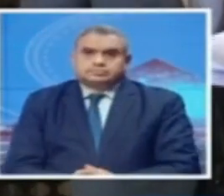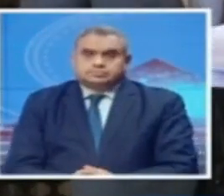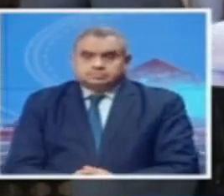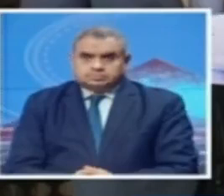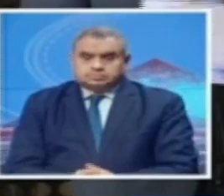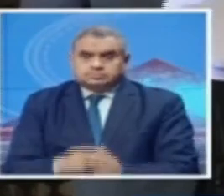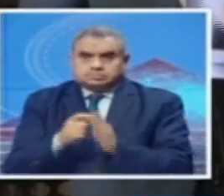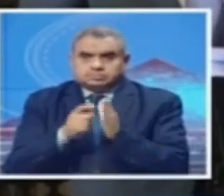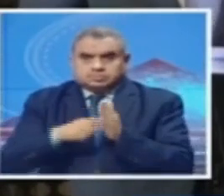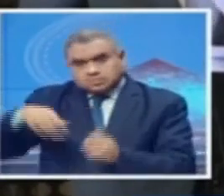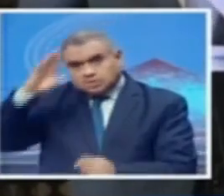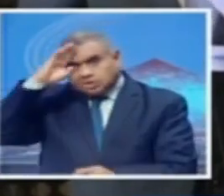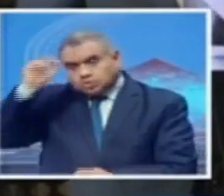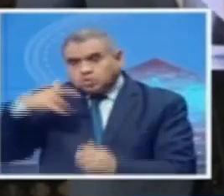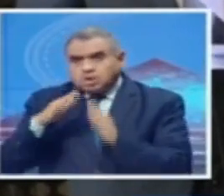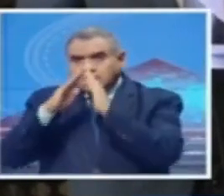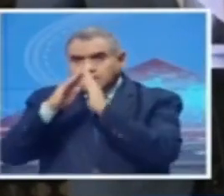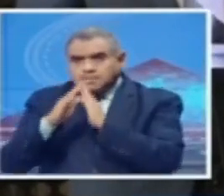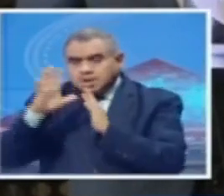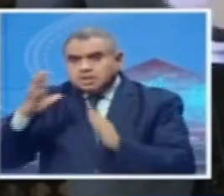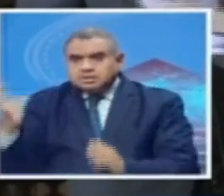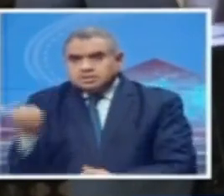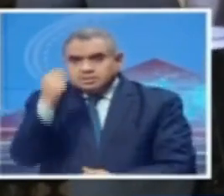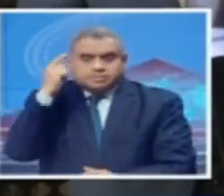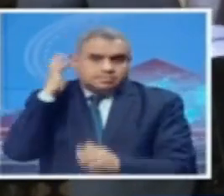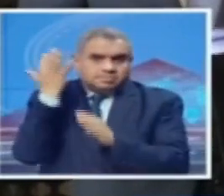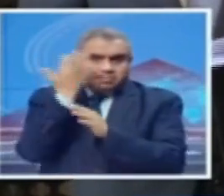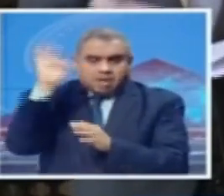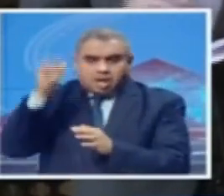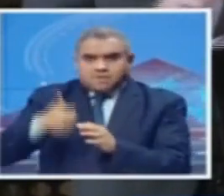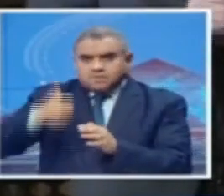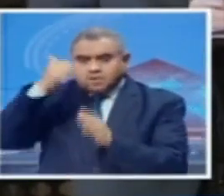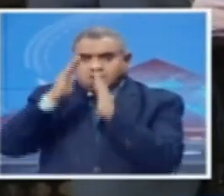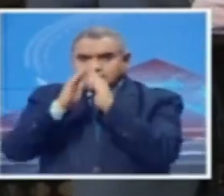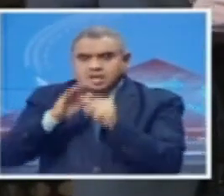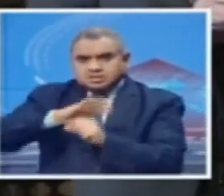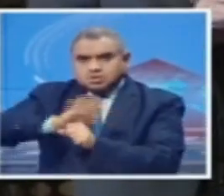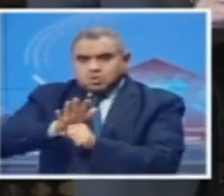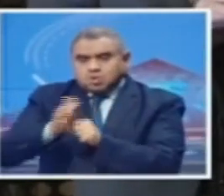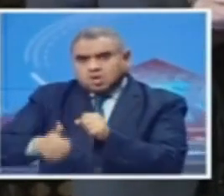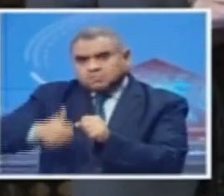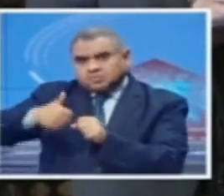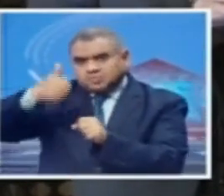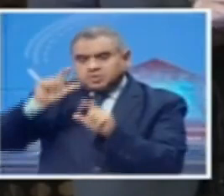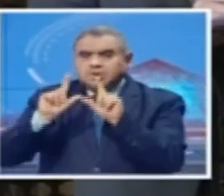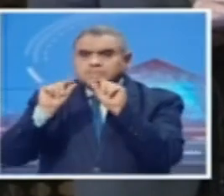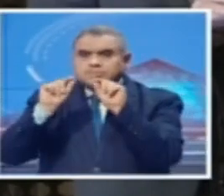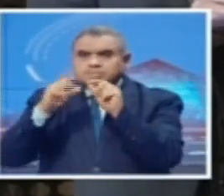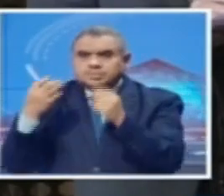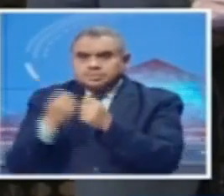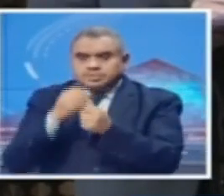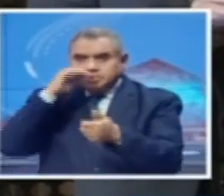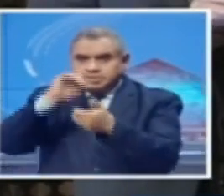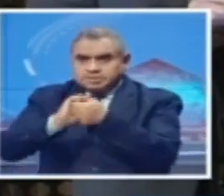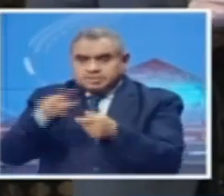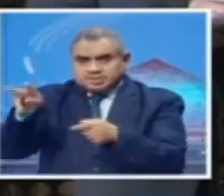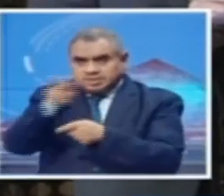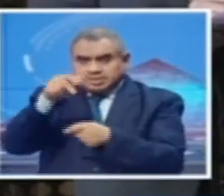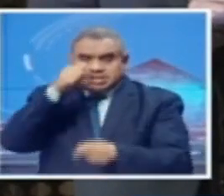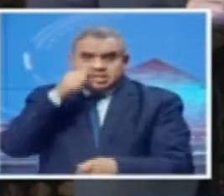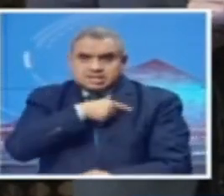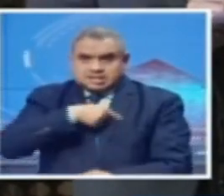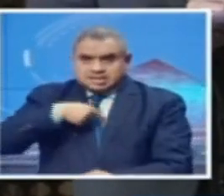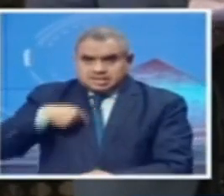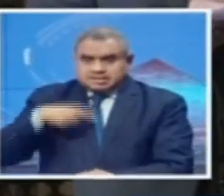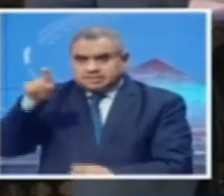نحن نشكر الدولة المصرية لإدارتها الحكيمة لجائحة فيروس كورونا، ونتمنى تواصلها الدائم مع الجانب الصيني. وهناك